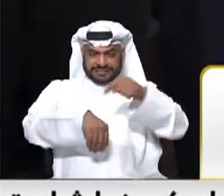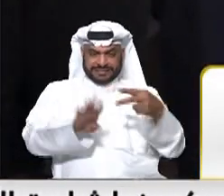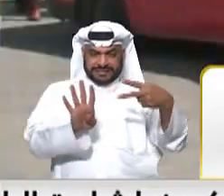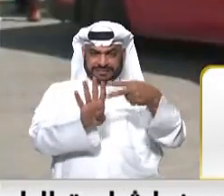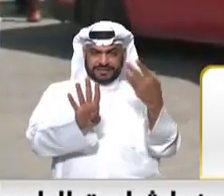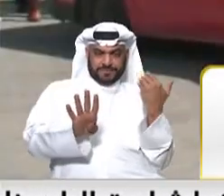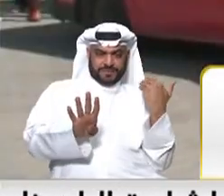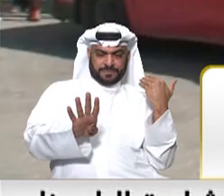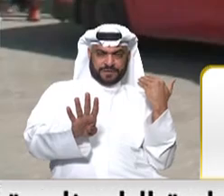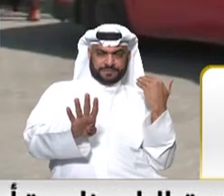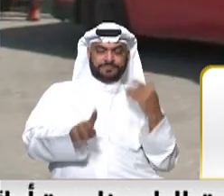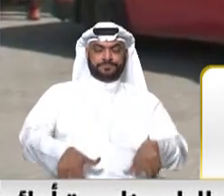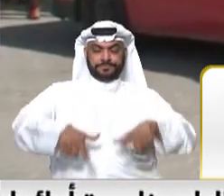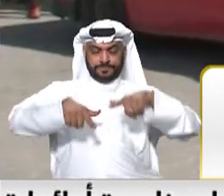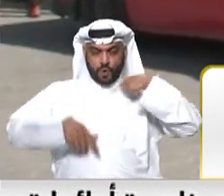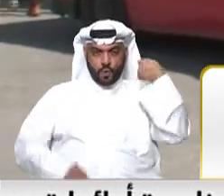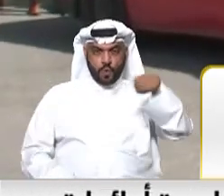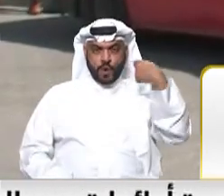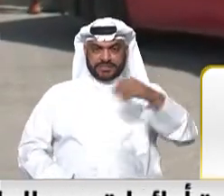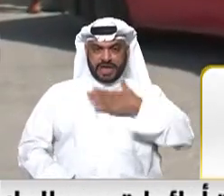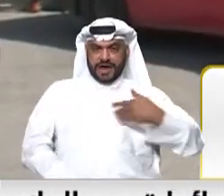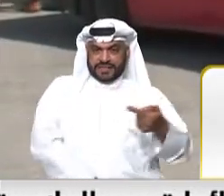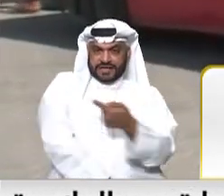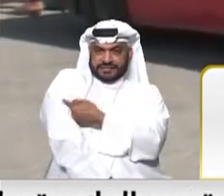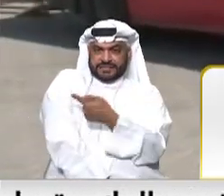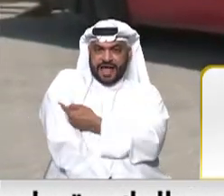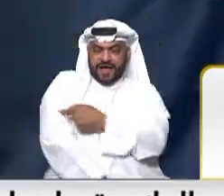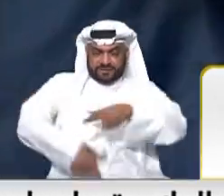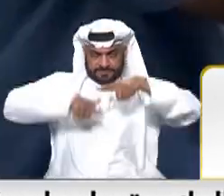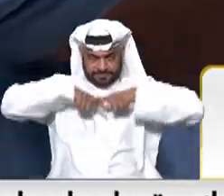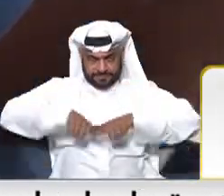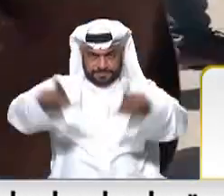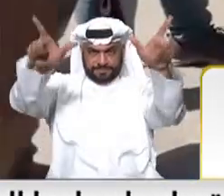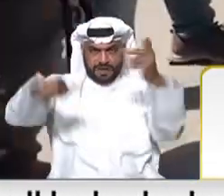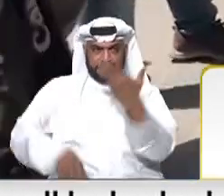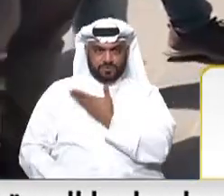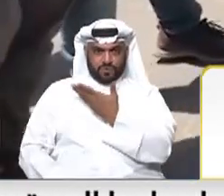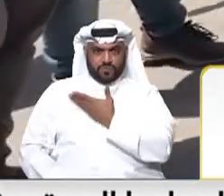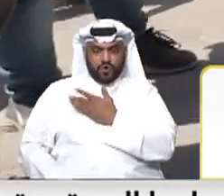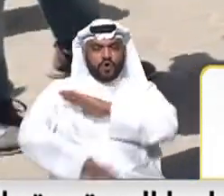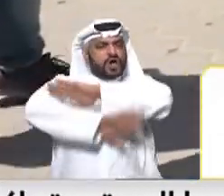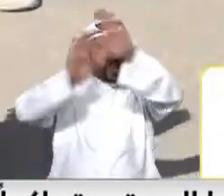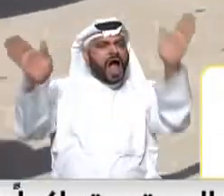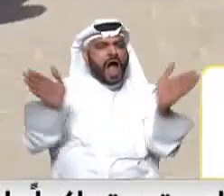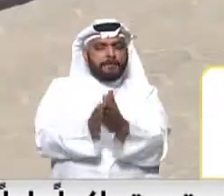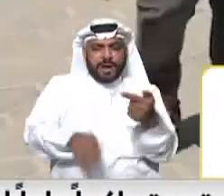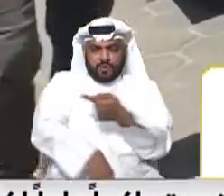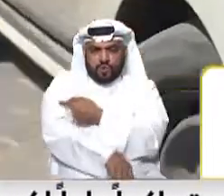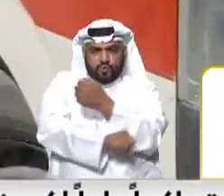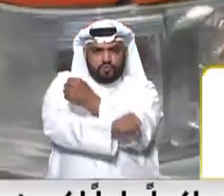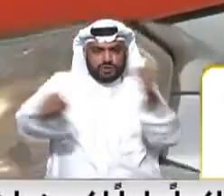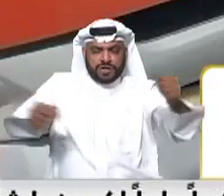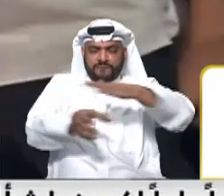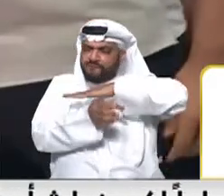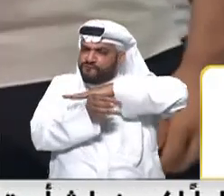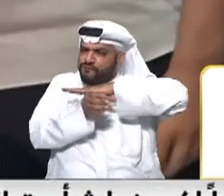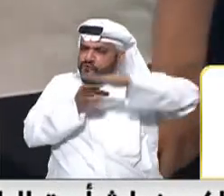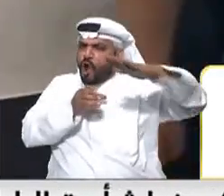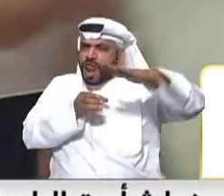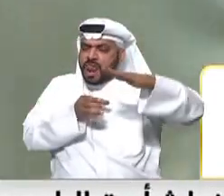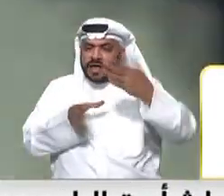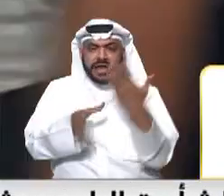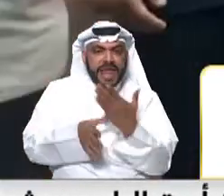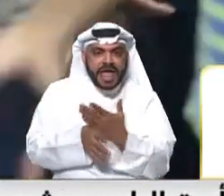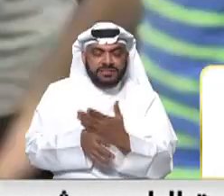الماضية. فيما أعلنت وزارة الصحة بغزة أن جميع المشافي في شمال غزة مهددة بالخروج